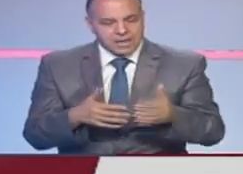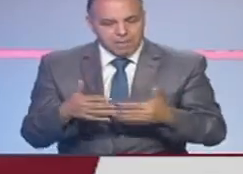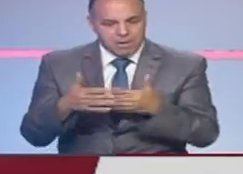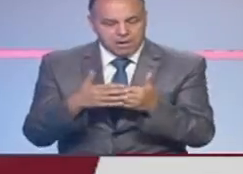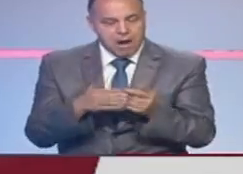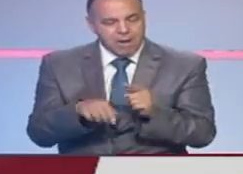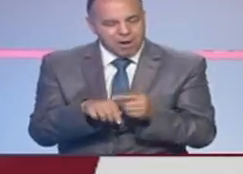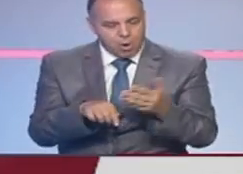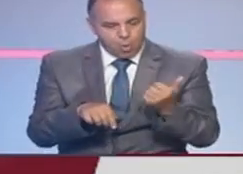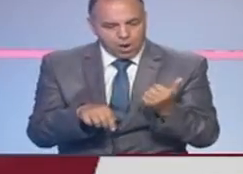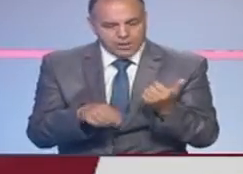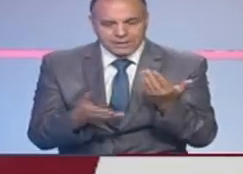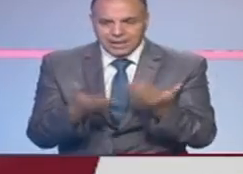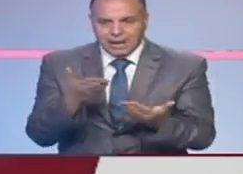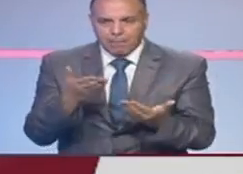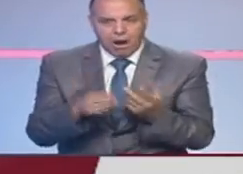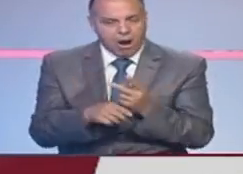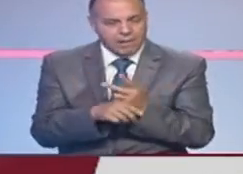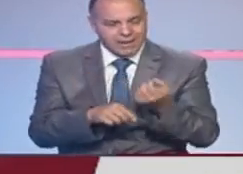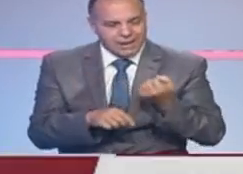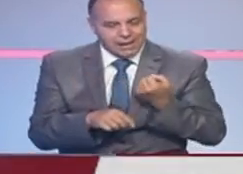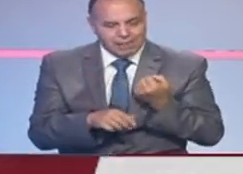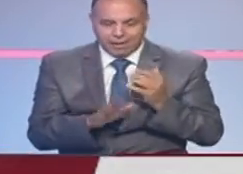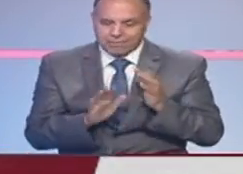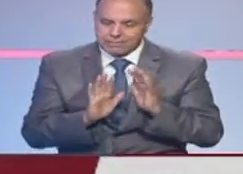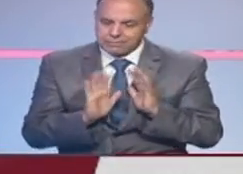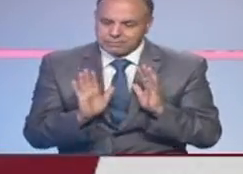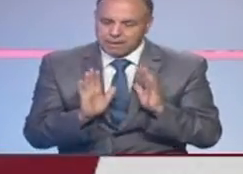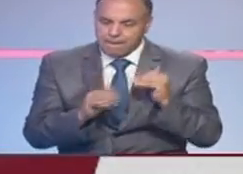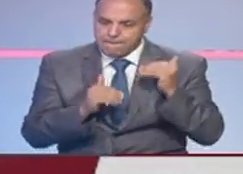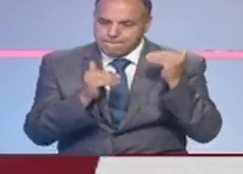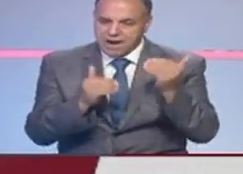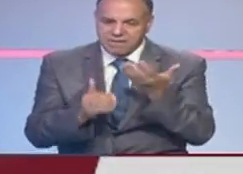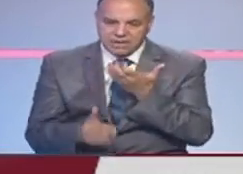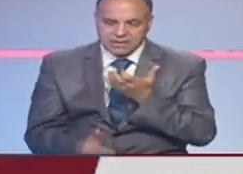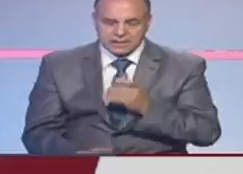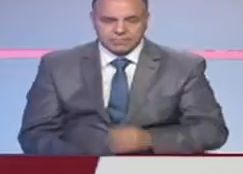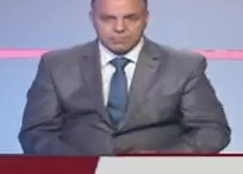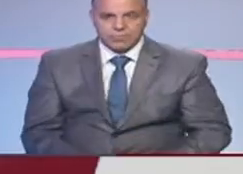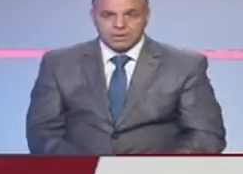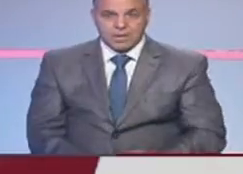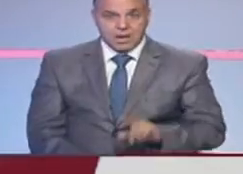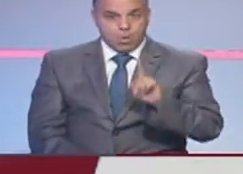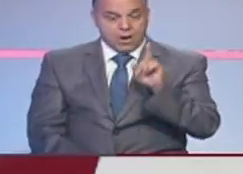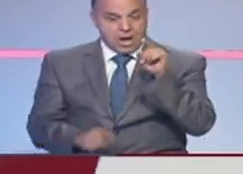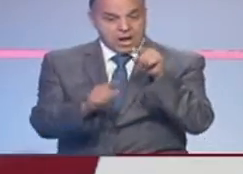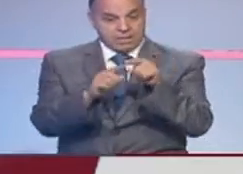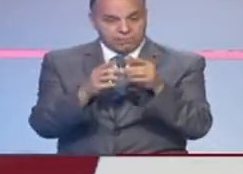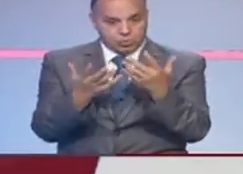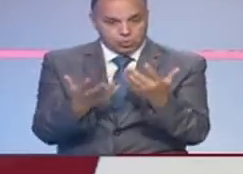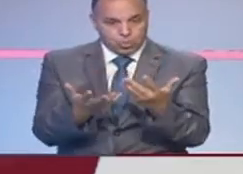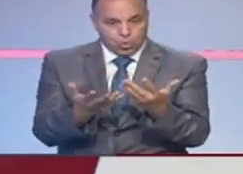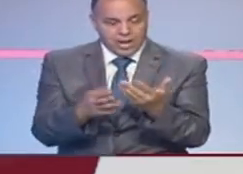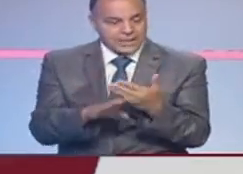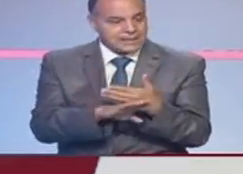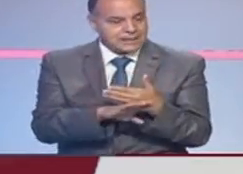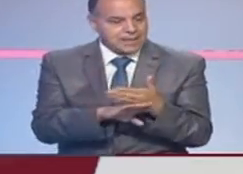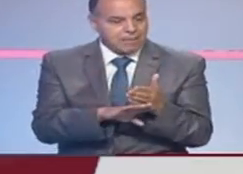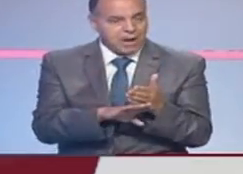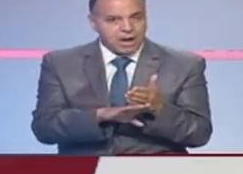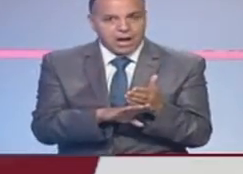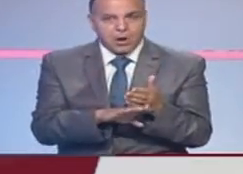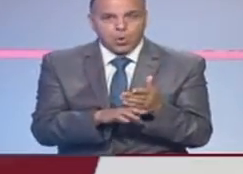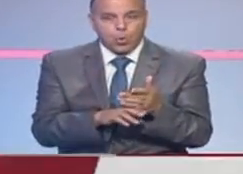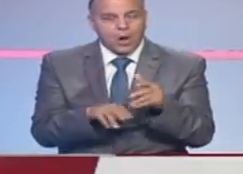المبكر تقييم خطر الارهاب الذي يمكن ان ياتي من افغانستان وان الهدف الان هو استكمال الانسحاب